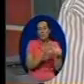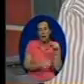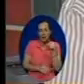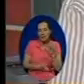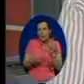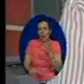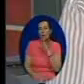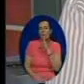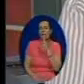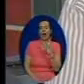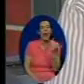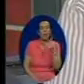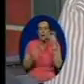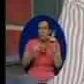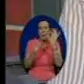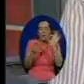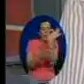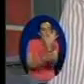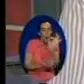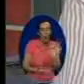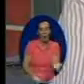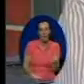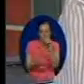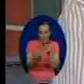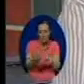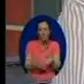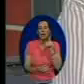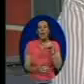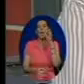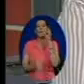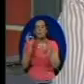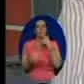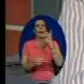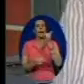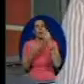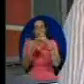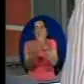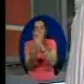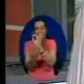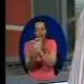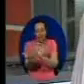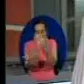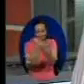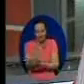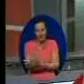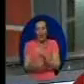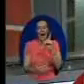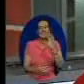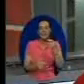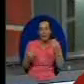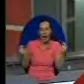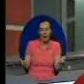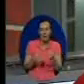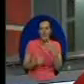מאוד בעייתי, כי איש לא קורא את התקנון, בתי המשפט נותנים תוקף מלא לתקנון, לעומת זאת, אם אותם מפרסמים